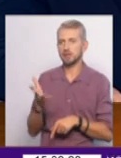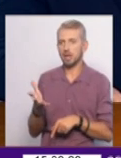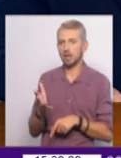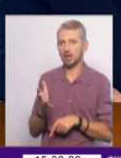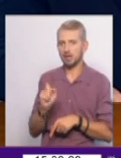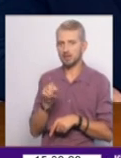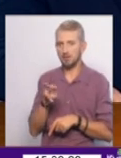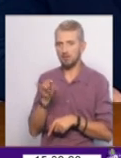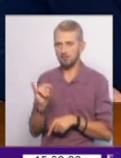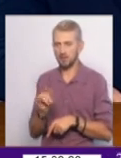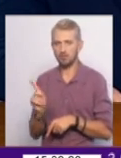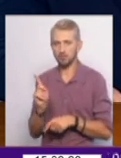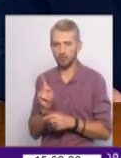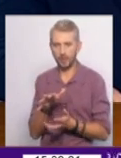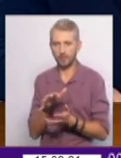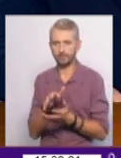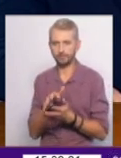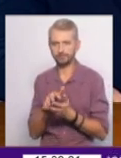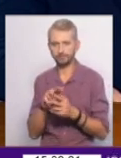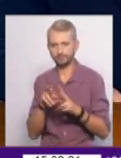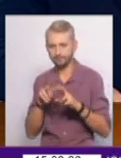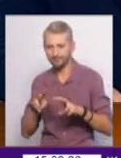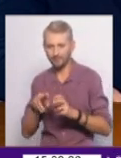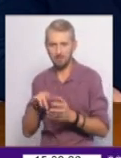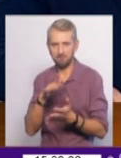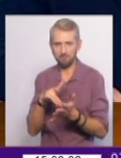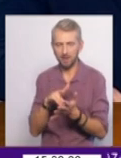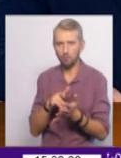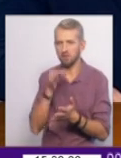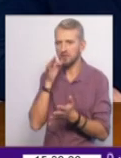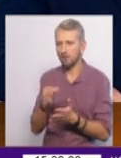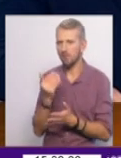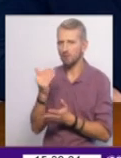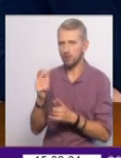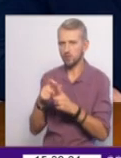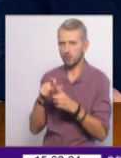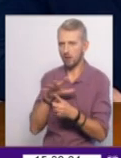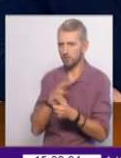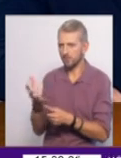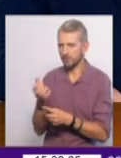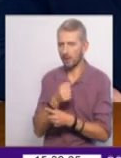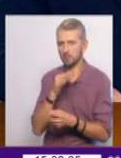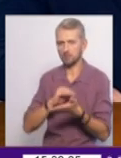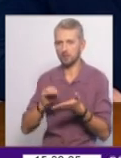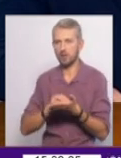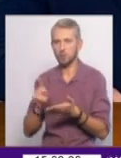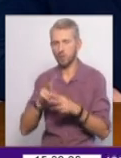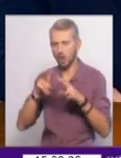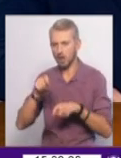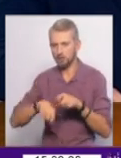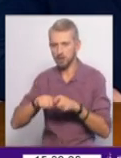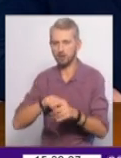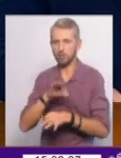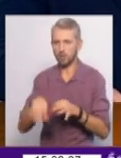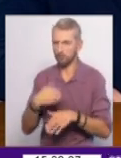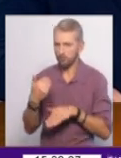які опікуються містом, конкретно зазначили про те, що визначили ваші слова, і конкретно зазначили про те, що експертиза проєкту вже